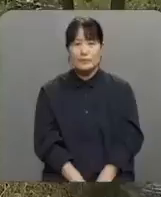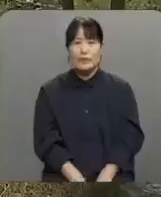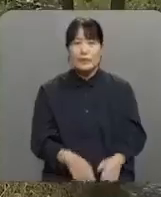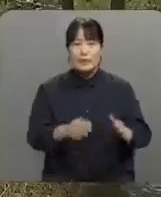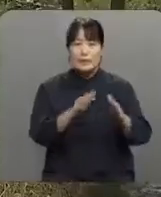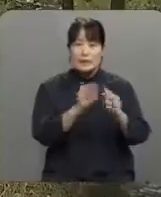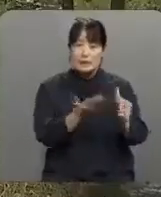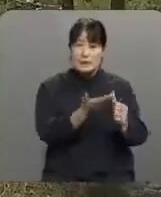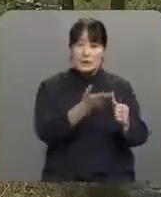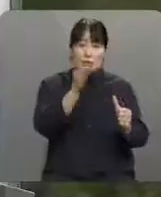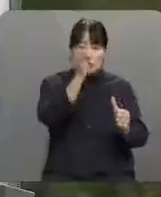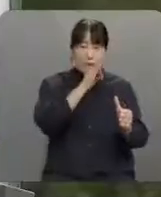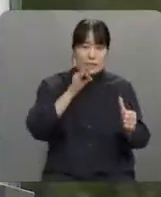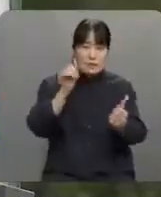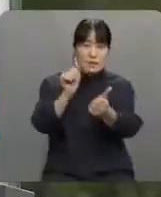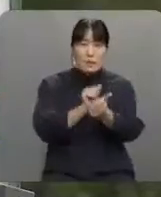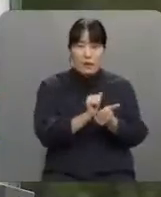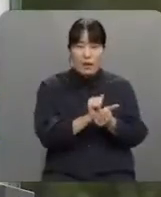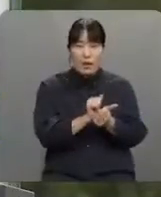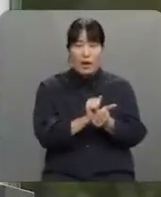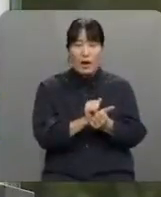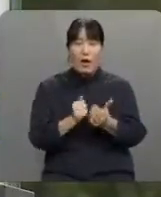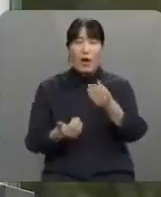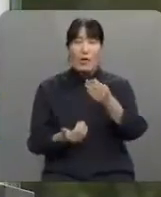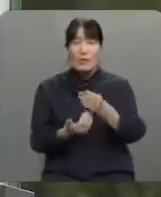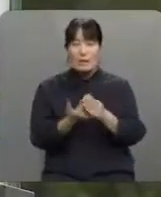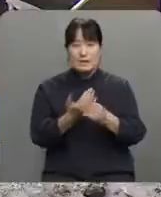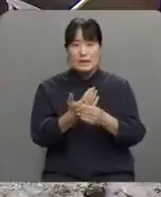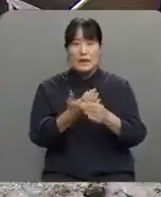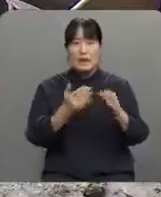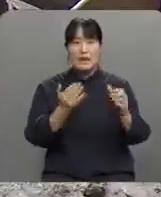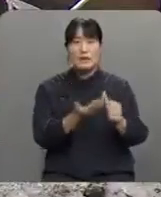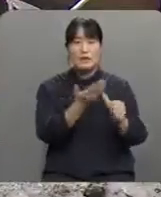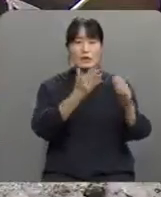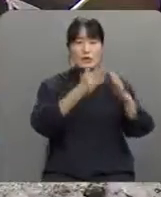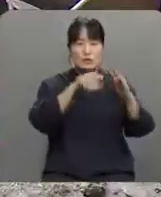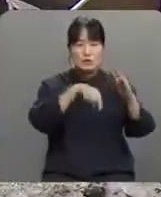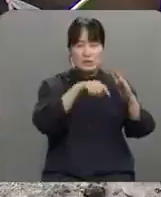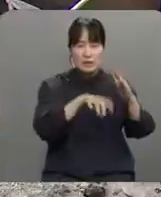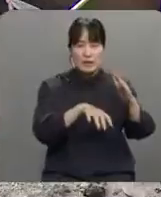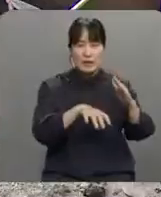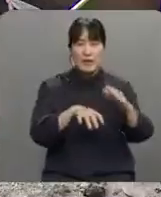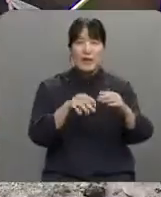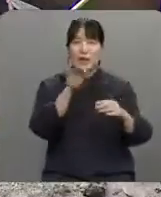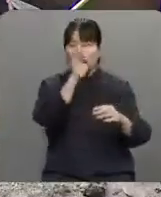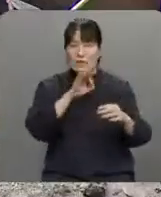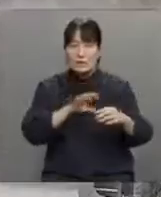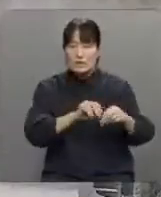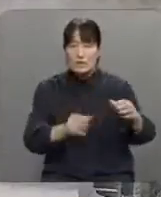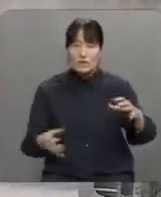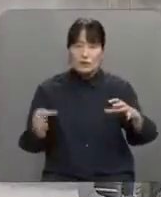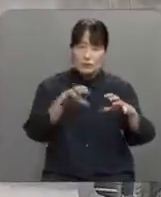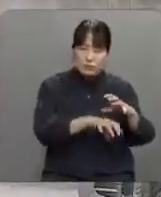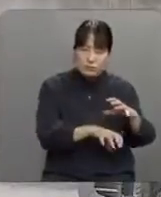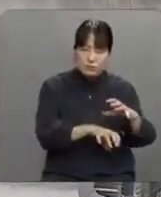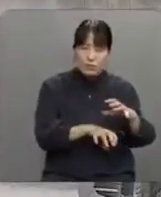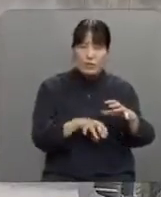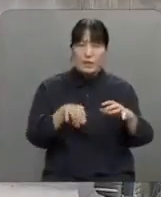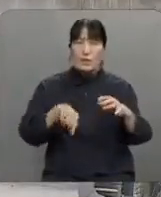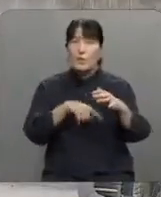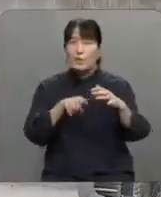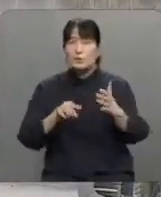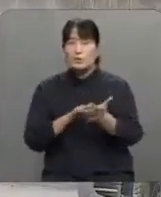집돼지에서 아프리카 돼지열병 ASF가 발생한 농장입니다. 돼지는 다 땅에 묻혔고 농장엔 소독약만